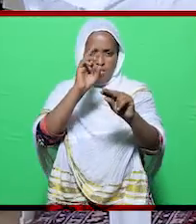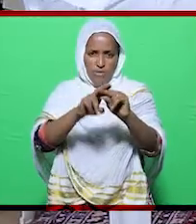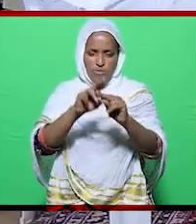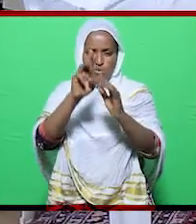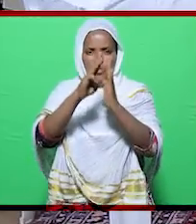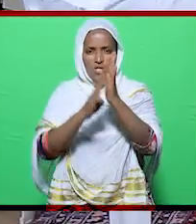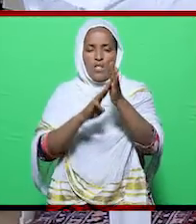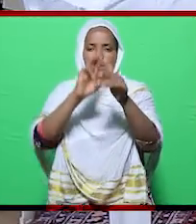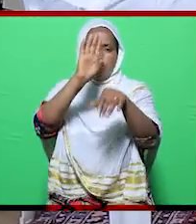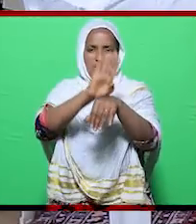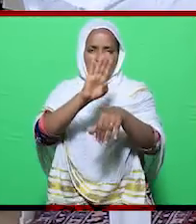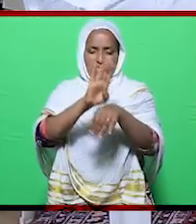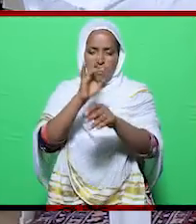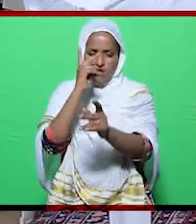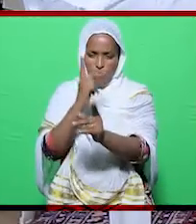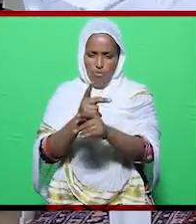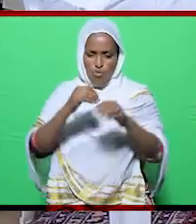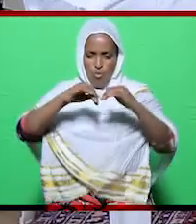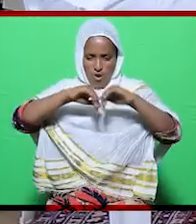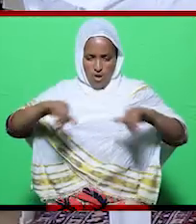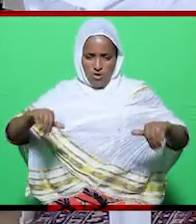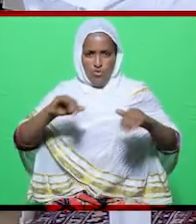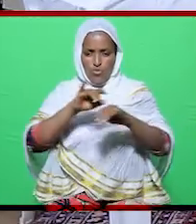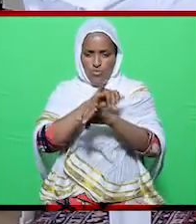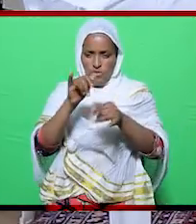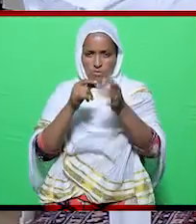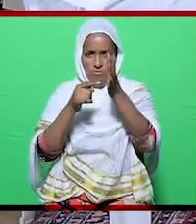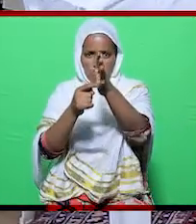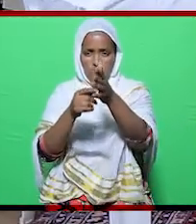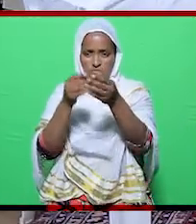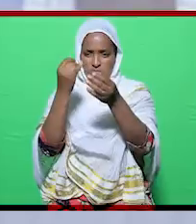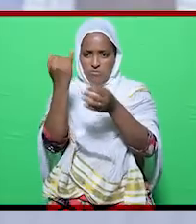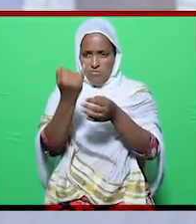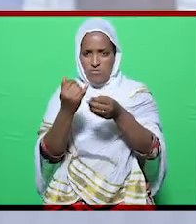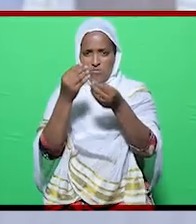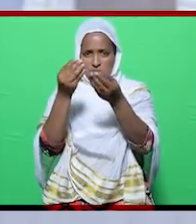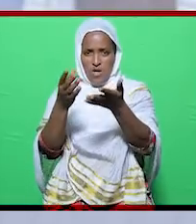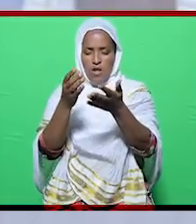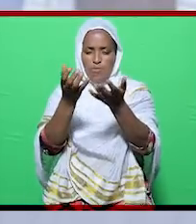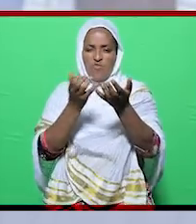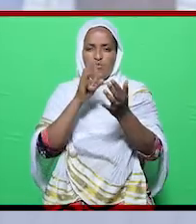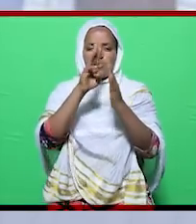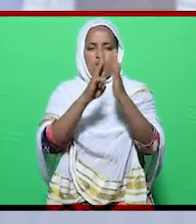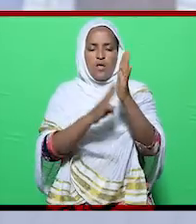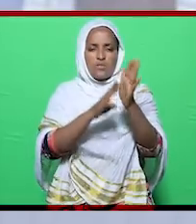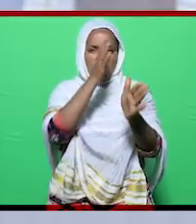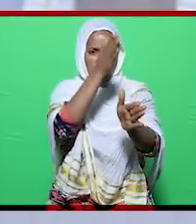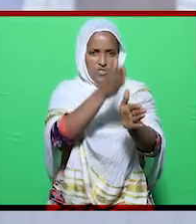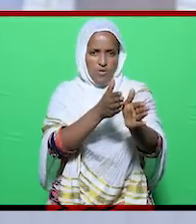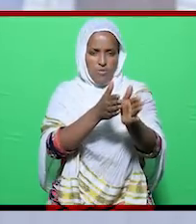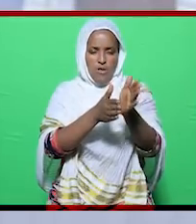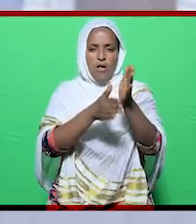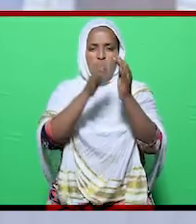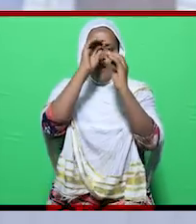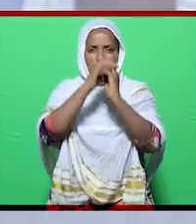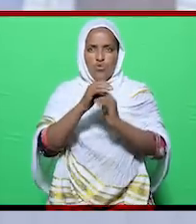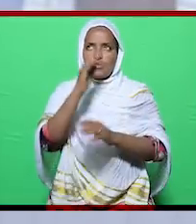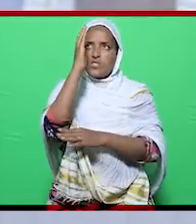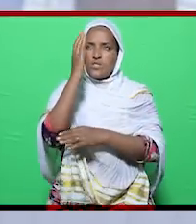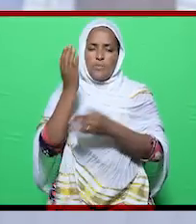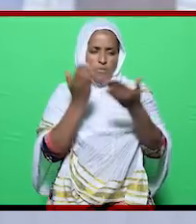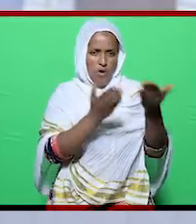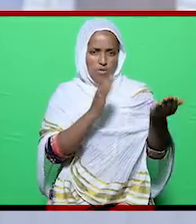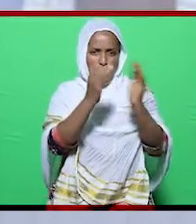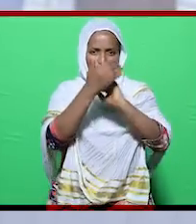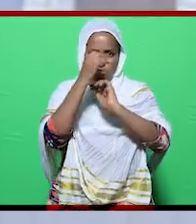ከለር በተቀመጠው ሥርዓተ ቤተክርስቲያን ጠብቆ ለይቶ ከሆነ ያ ሥዕል የሚፈለገውን ሥርዓት መፈጸሚያ አምልኮተ